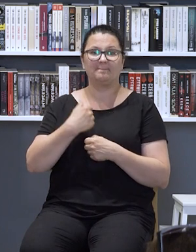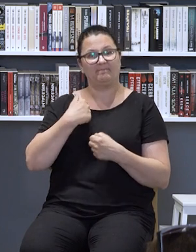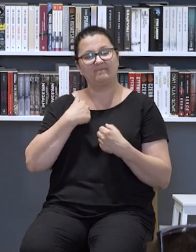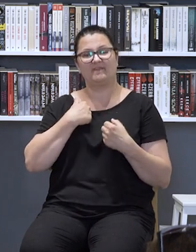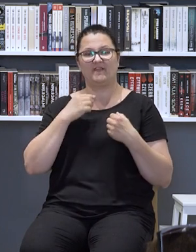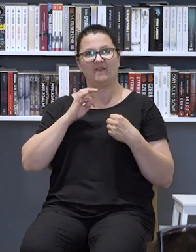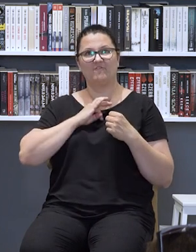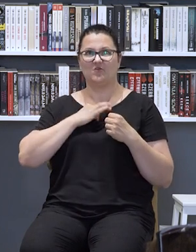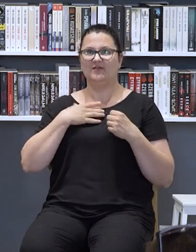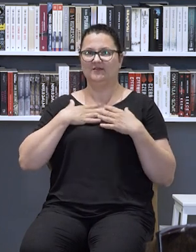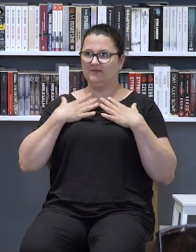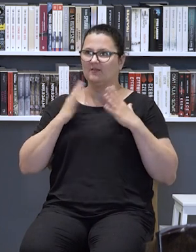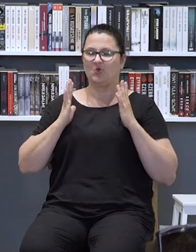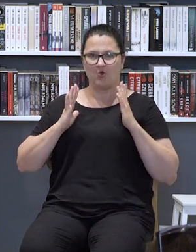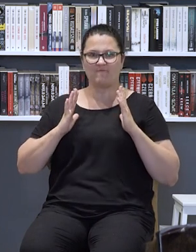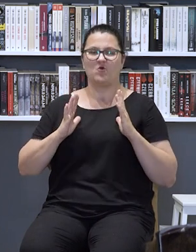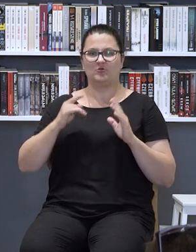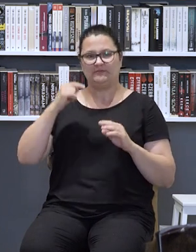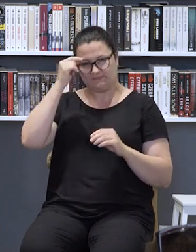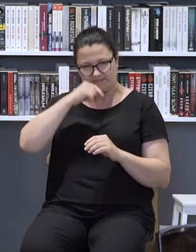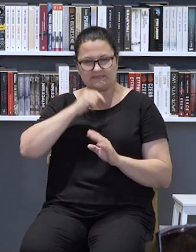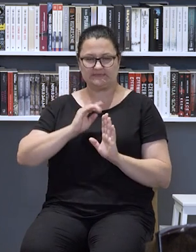dla własnego komfortu psychicznego